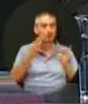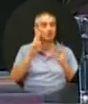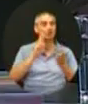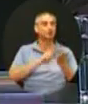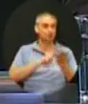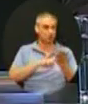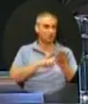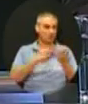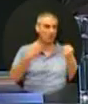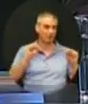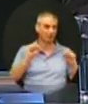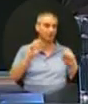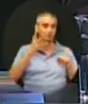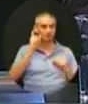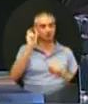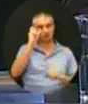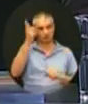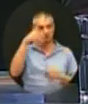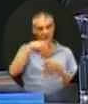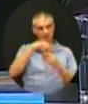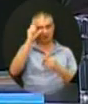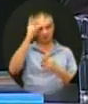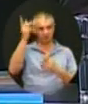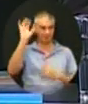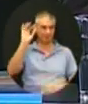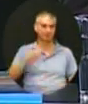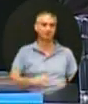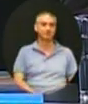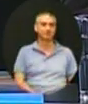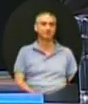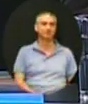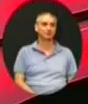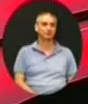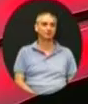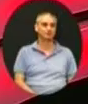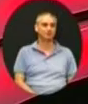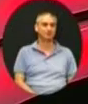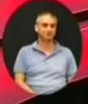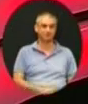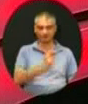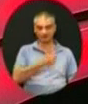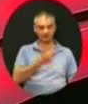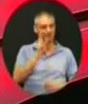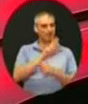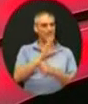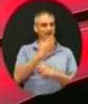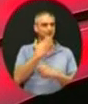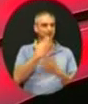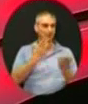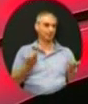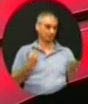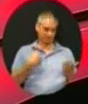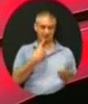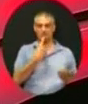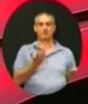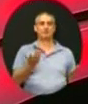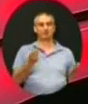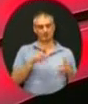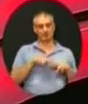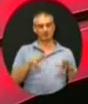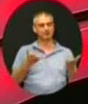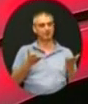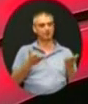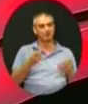יותר זכויות וחופש ממה של טורקים בתורקיה של דוה טוב א אתה סר ממונה על ענייני ירושלים אז אני אומר זה זה